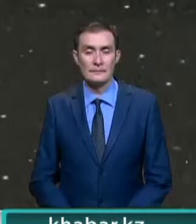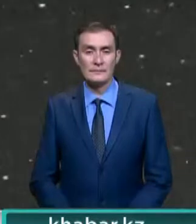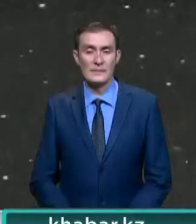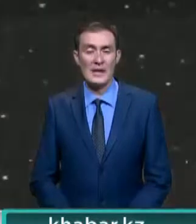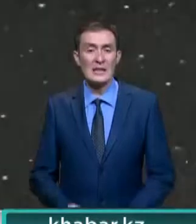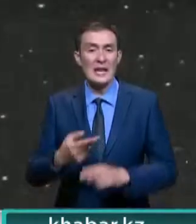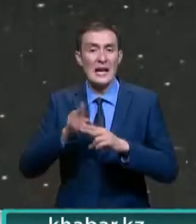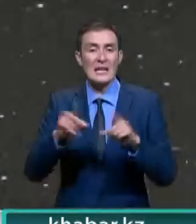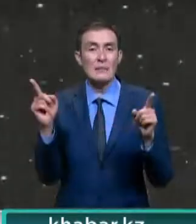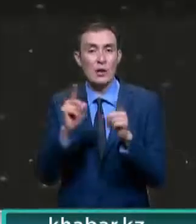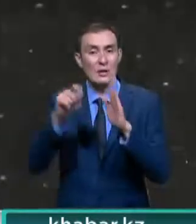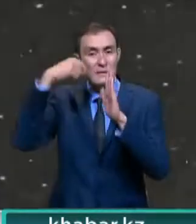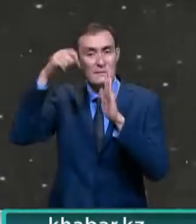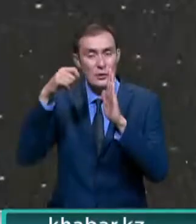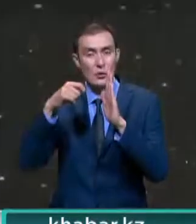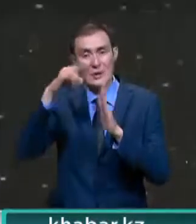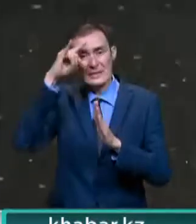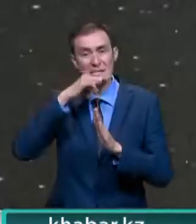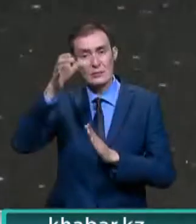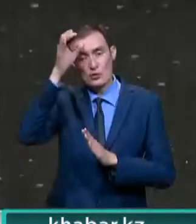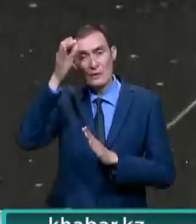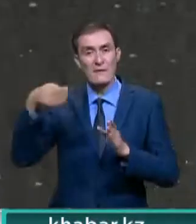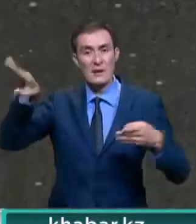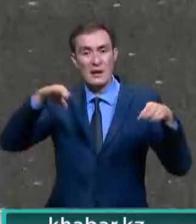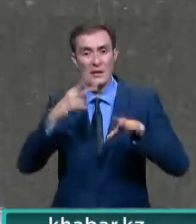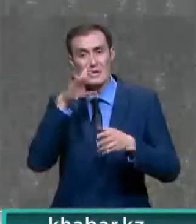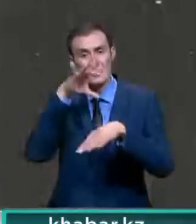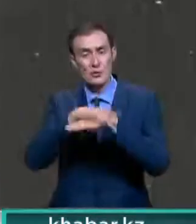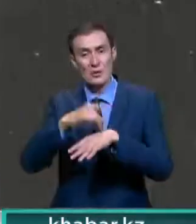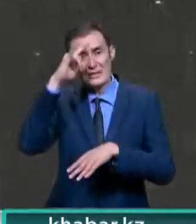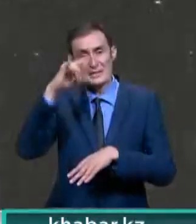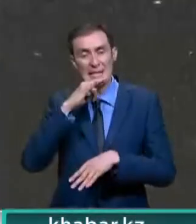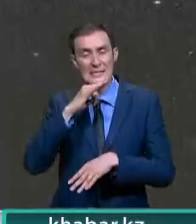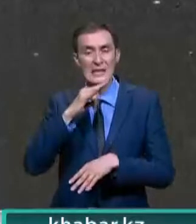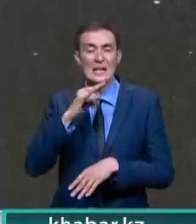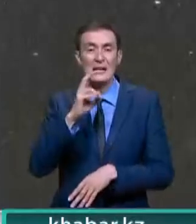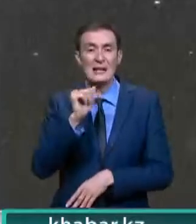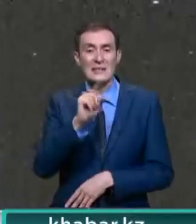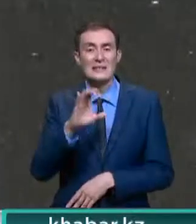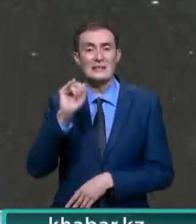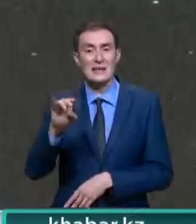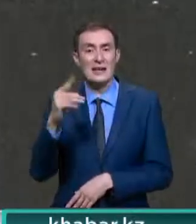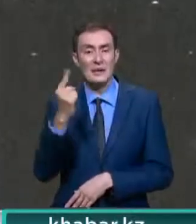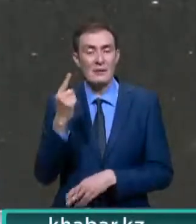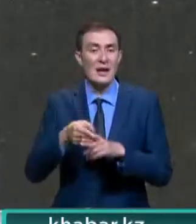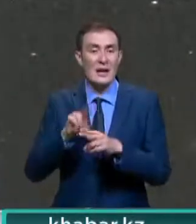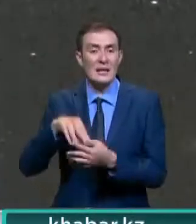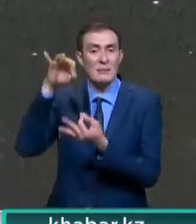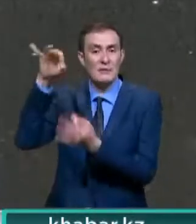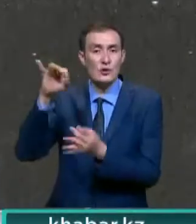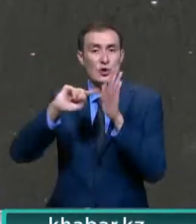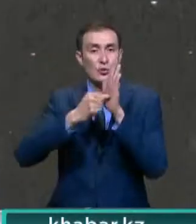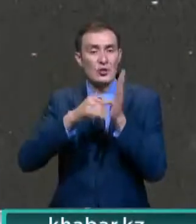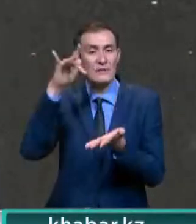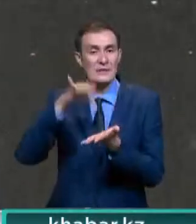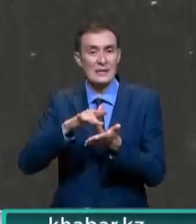На этом коротком видео, снятом казахстанскими астрофизиками в горах Тяньшаня, запечатлен первый казахстанский спутник связи КАСАТ-1. Сам объект – это неподвижная белая точка в